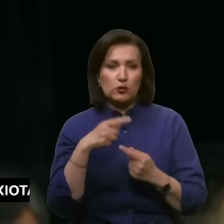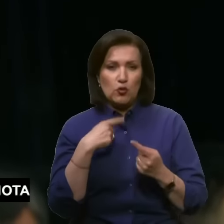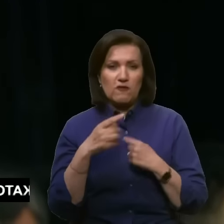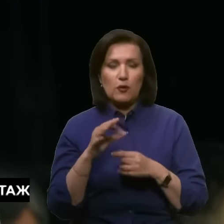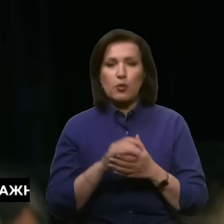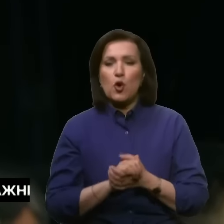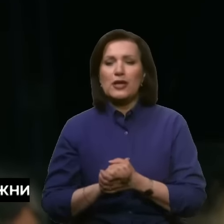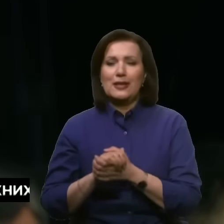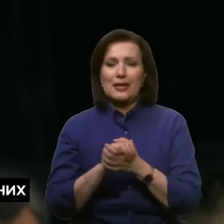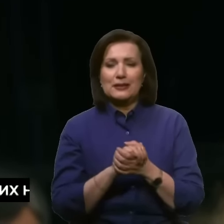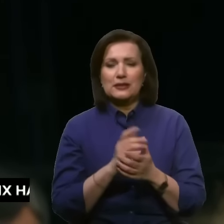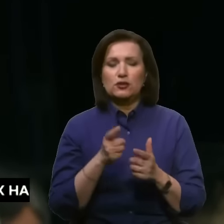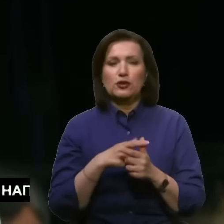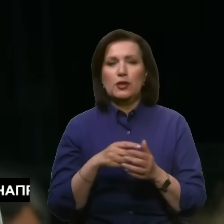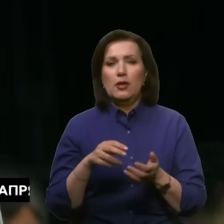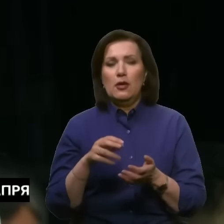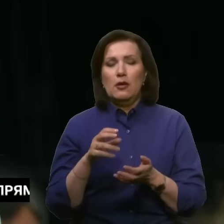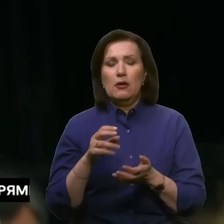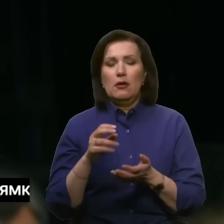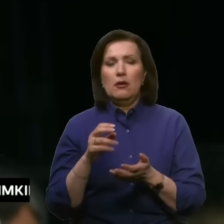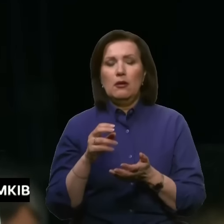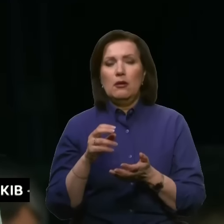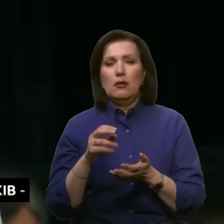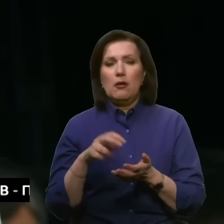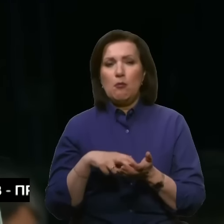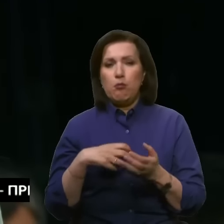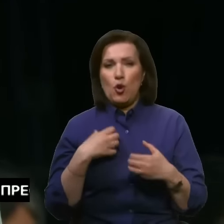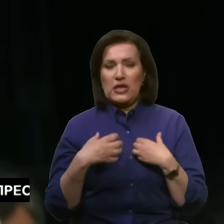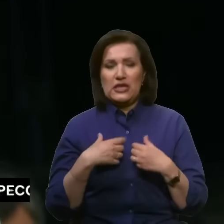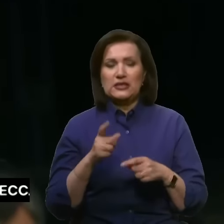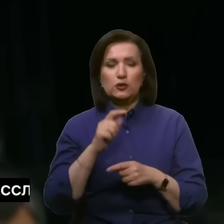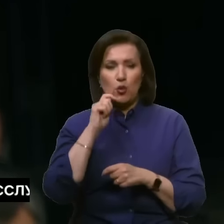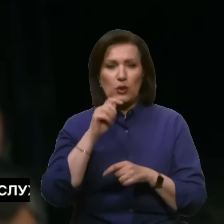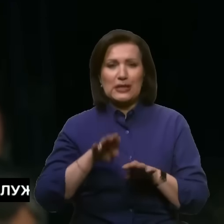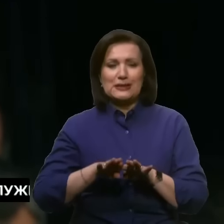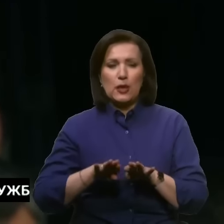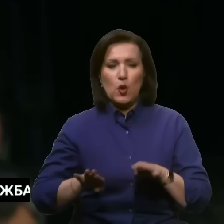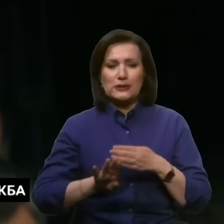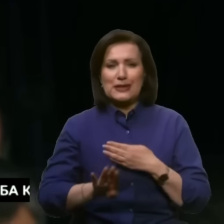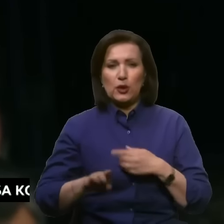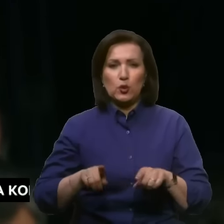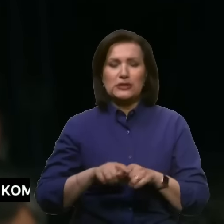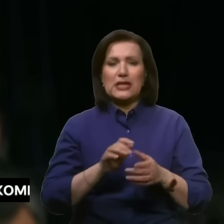про єдність. Чи боїтеся ви, що українці роз'єднуються як суспільство